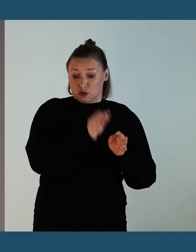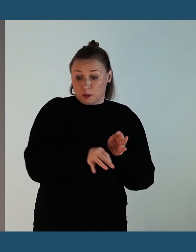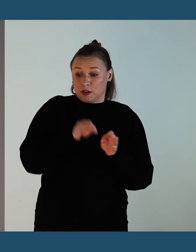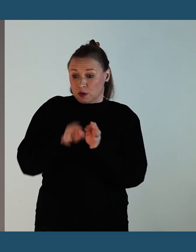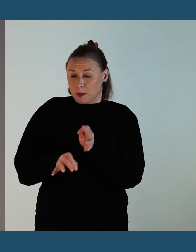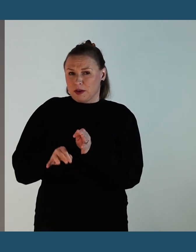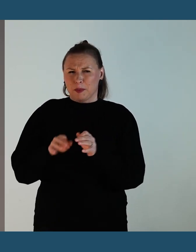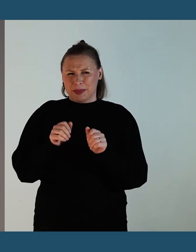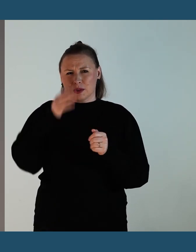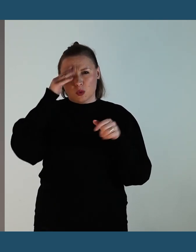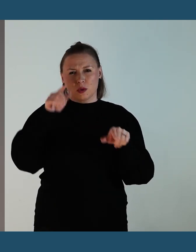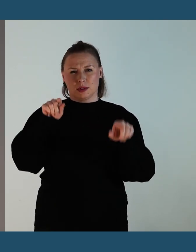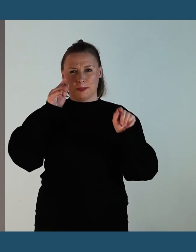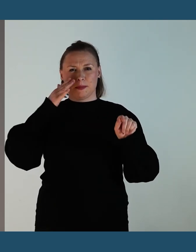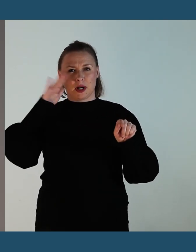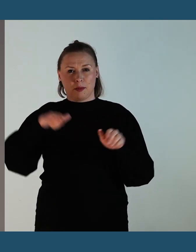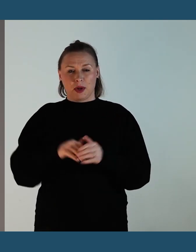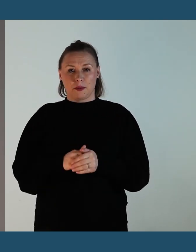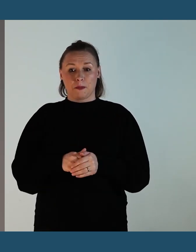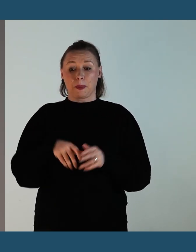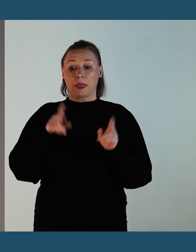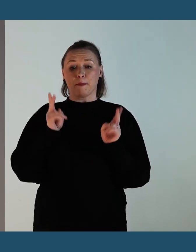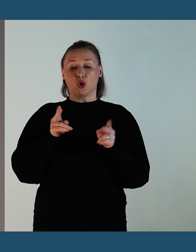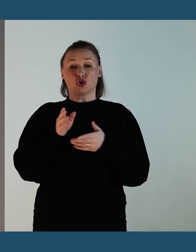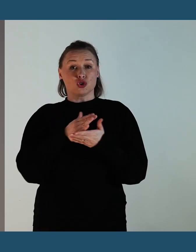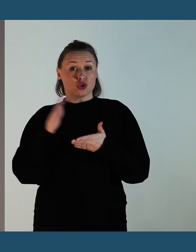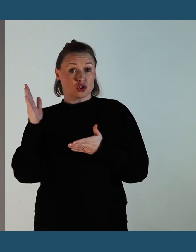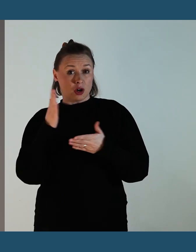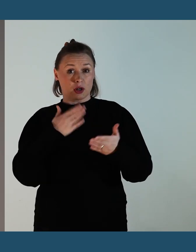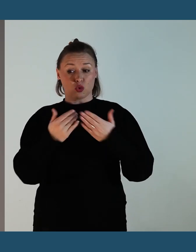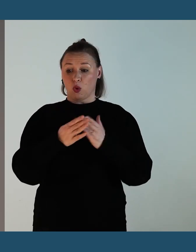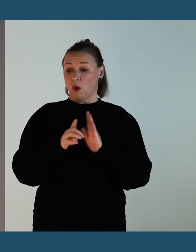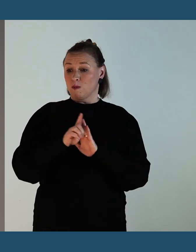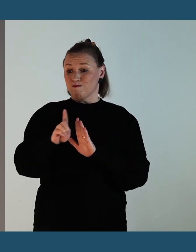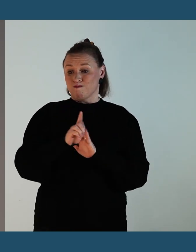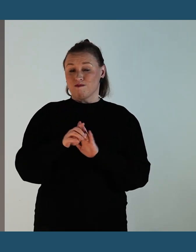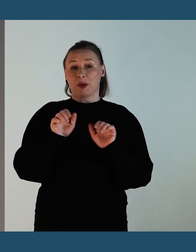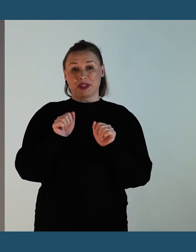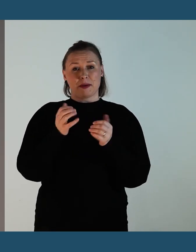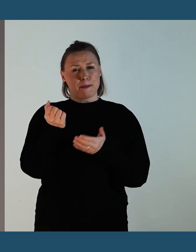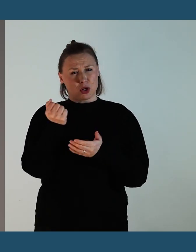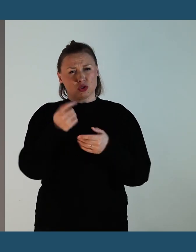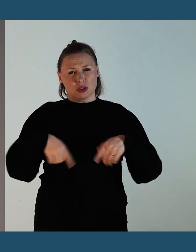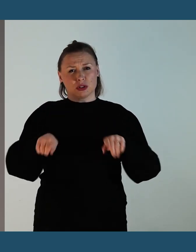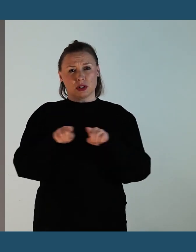sitten mahdollistettaisiin osa-aikatyön tekeminen niin, että se työnteko on myöskin kannattava.